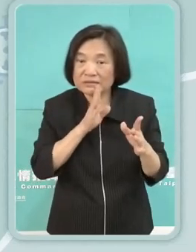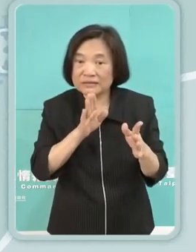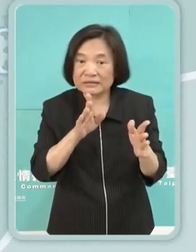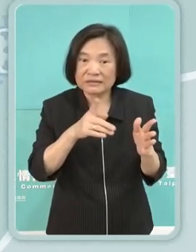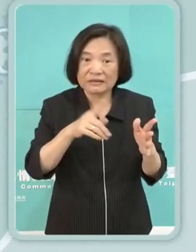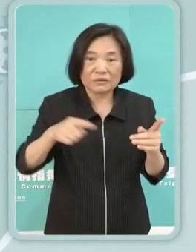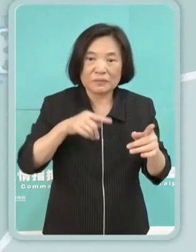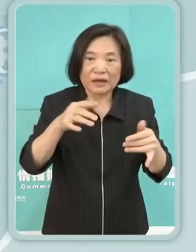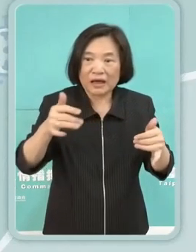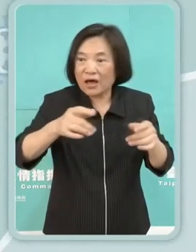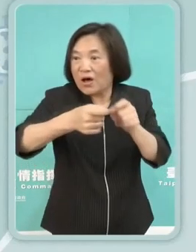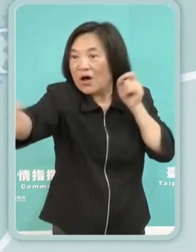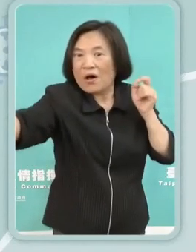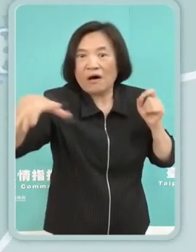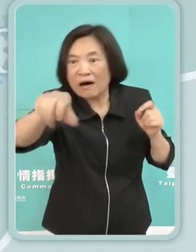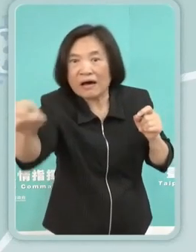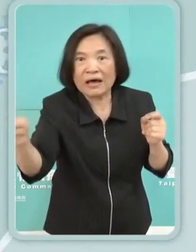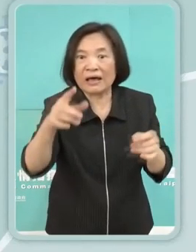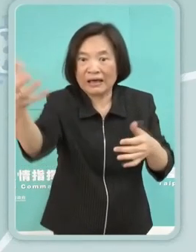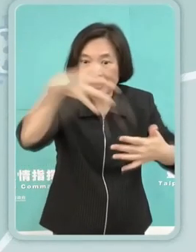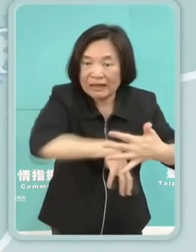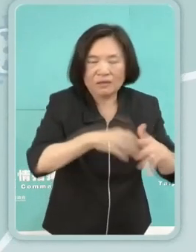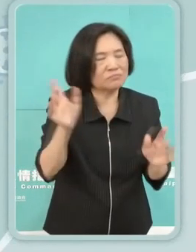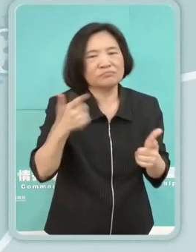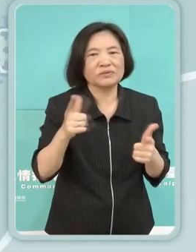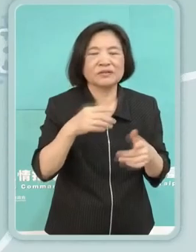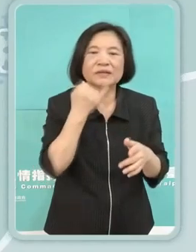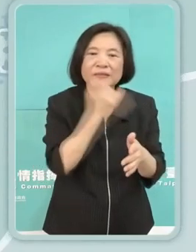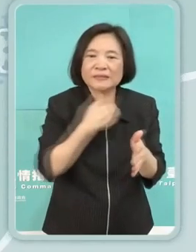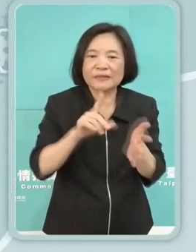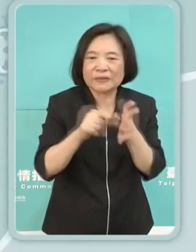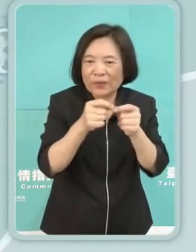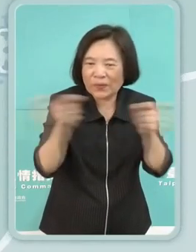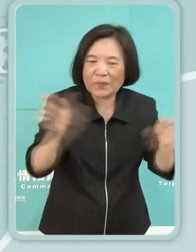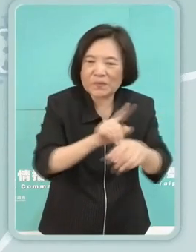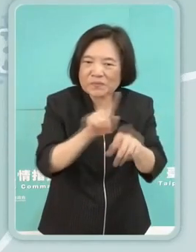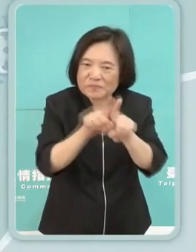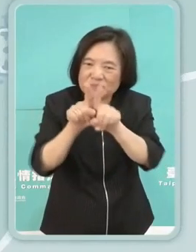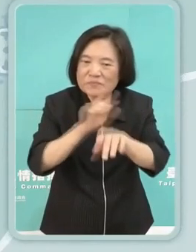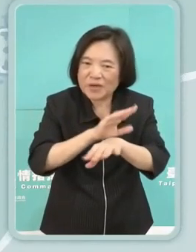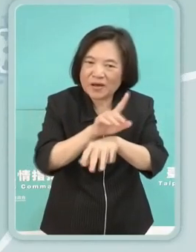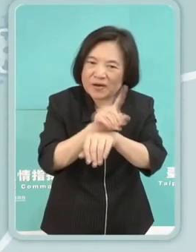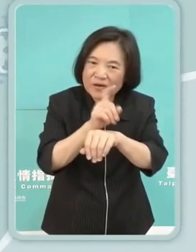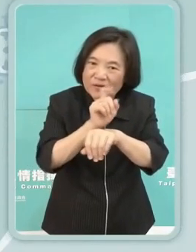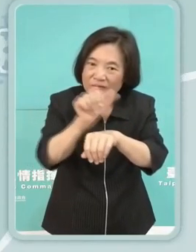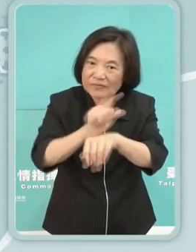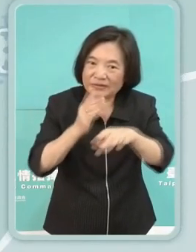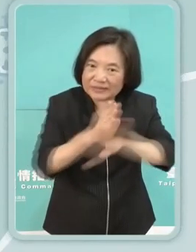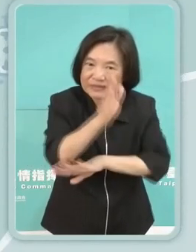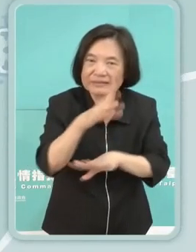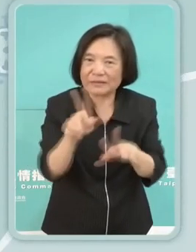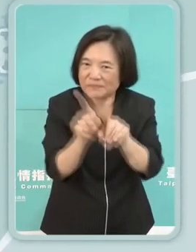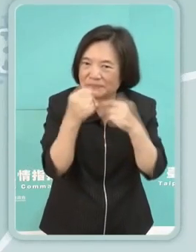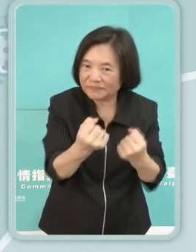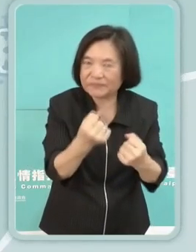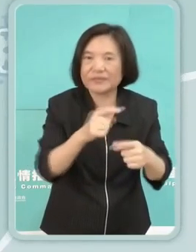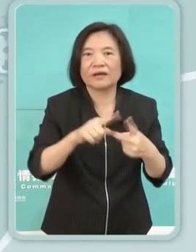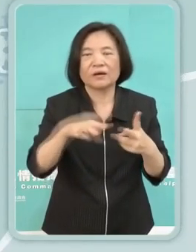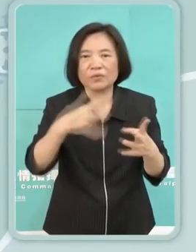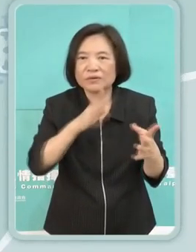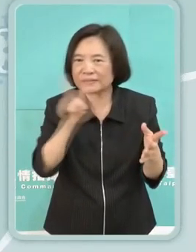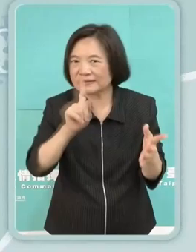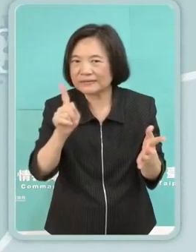些比较亲密接触时间比较长，然后可能没有做好防护的接触者会比较容易被框列在内。那我